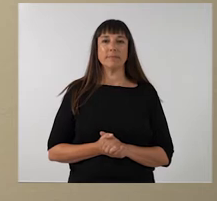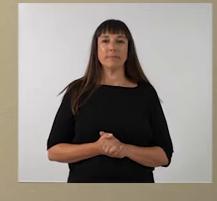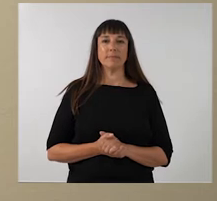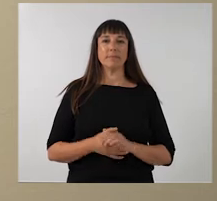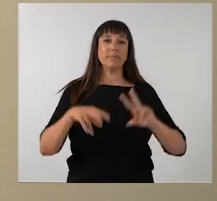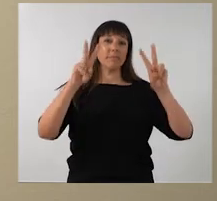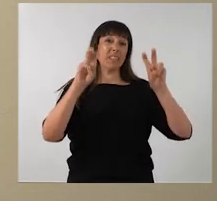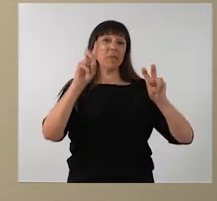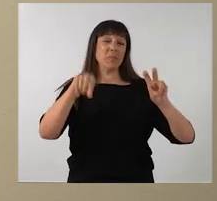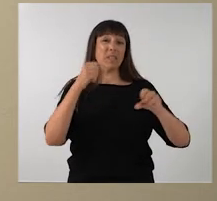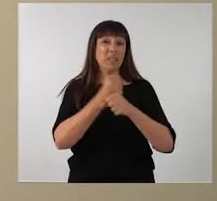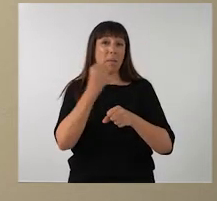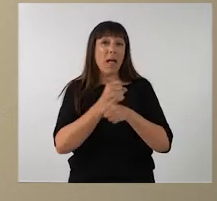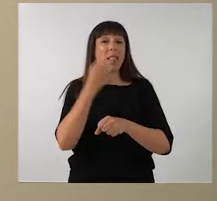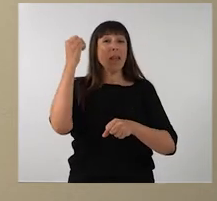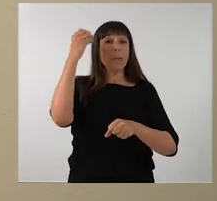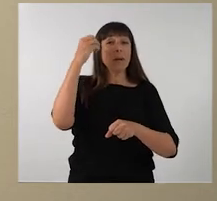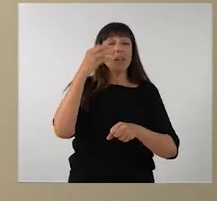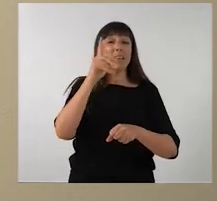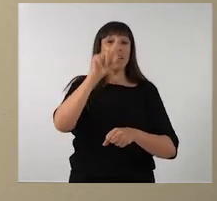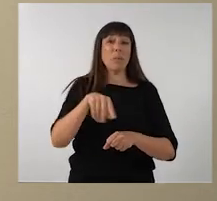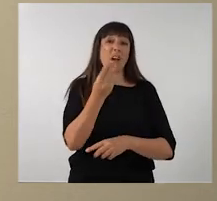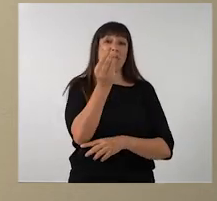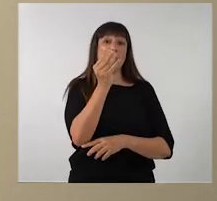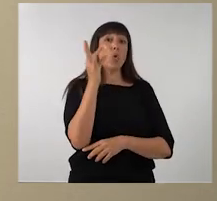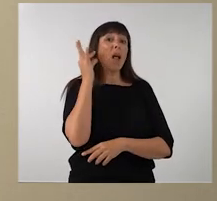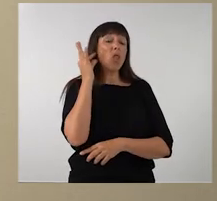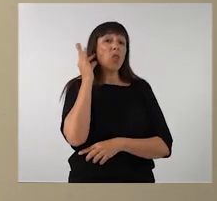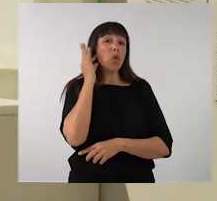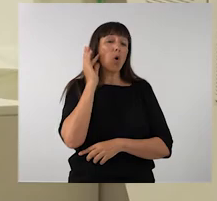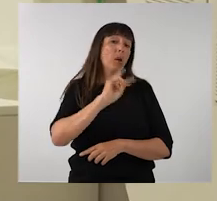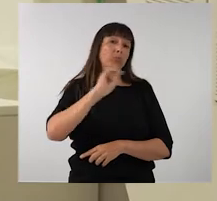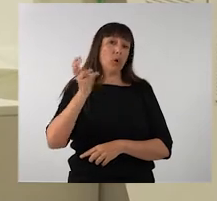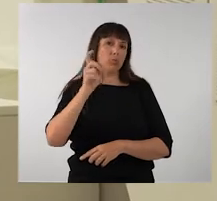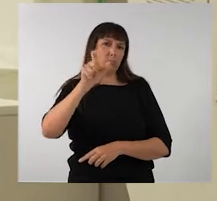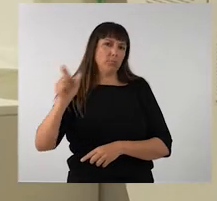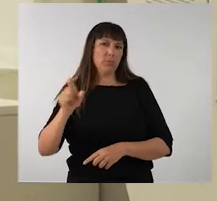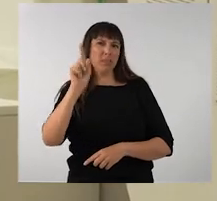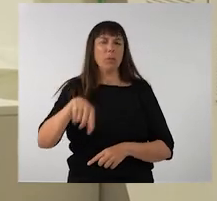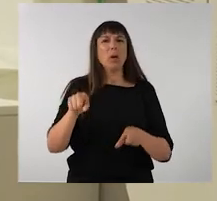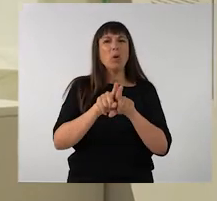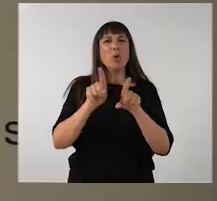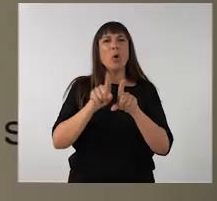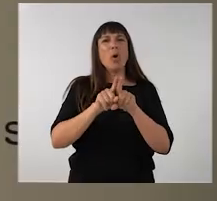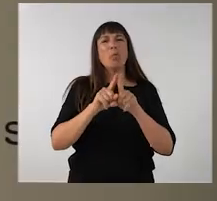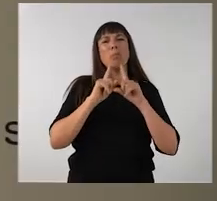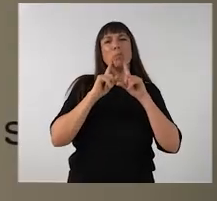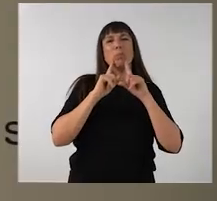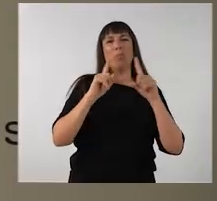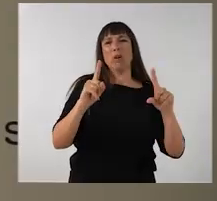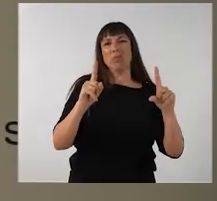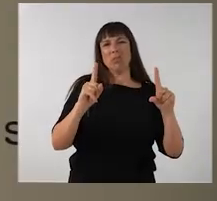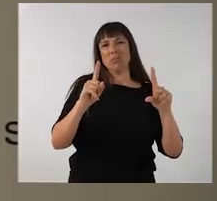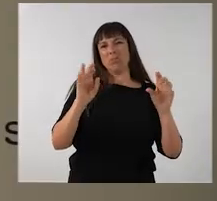Doncs si parlem també del treball, de l'aprenentatge i de la figura de la dona i d'altres subjectes potser doncs